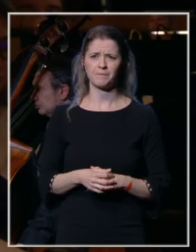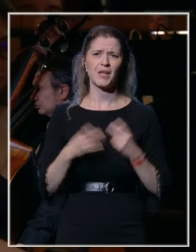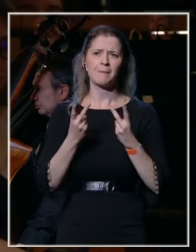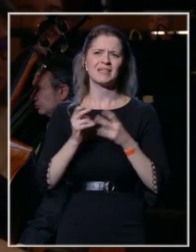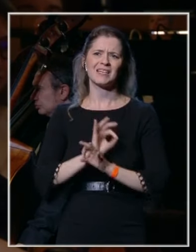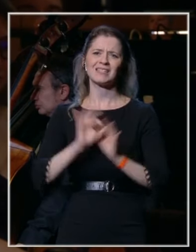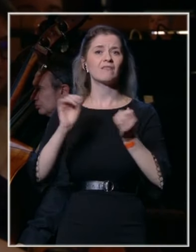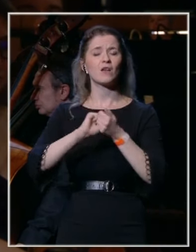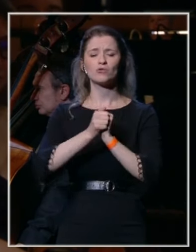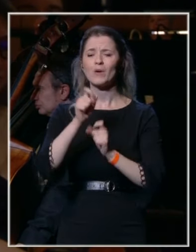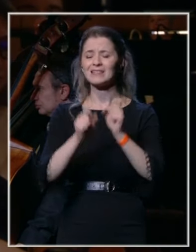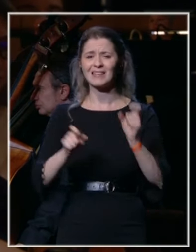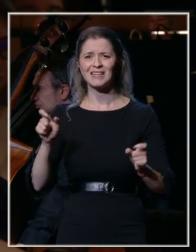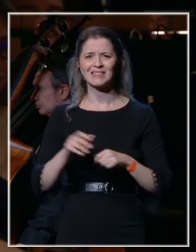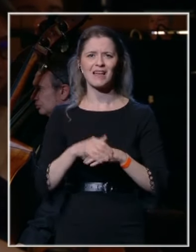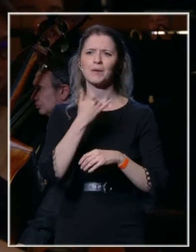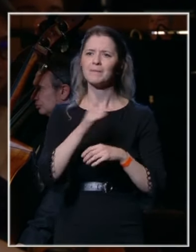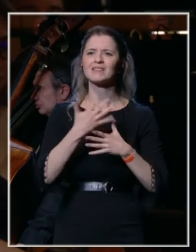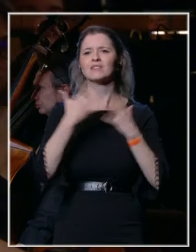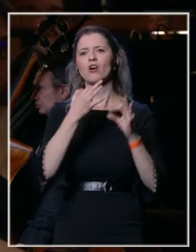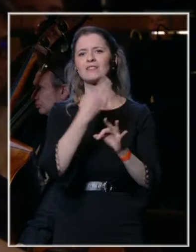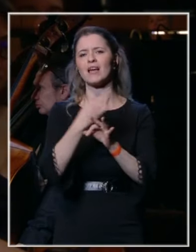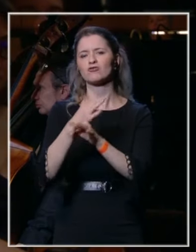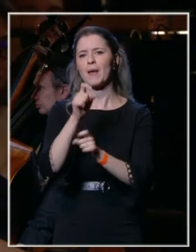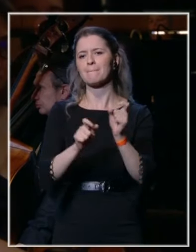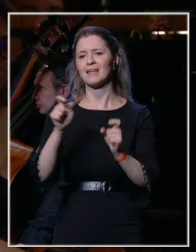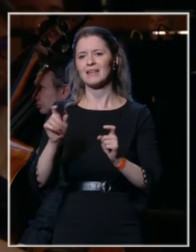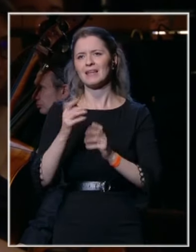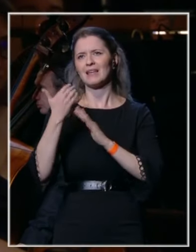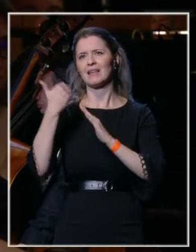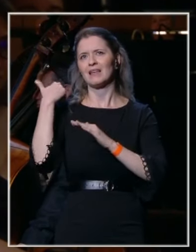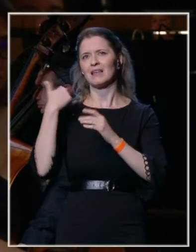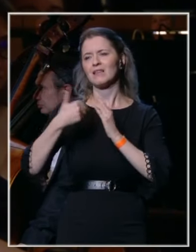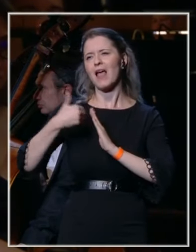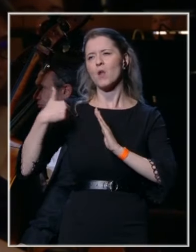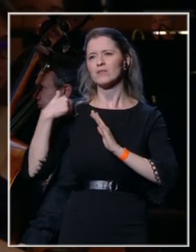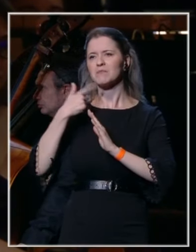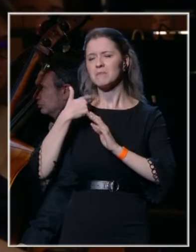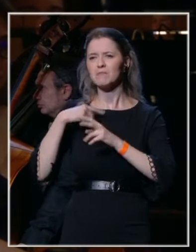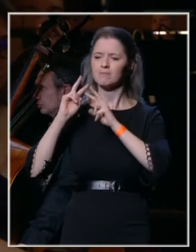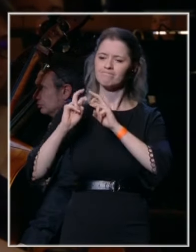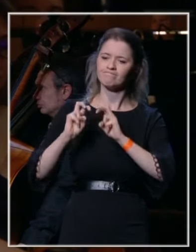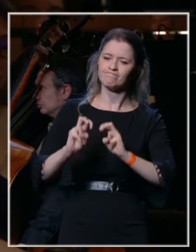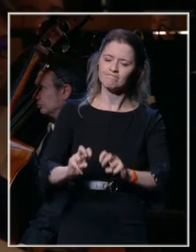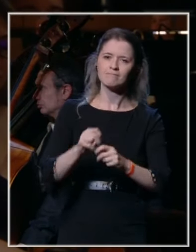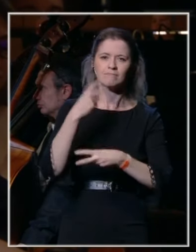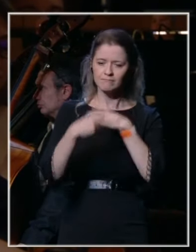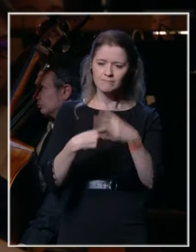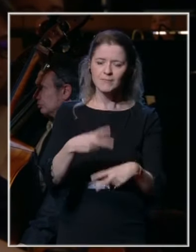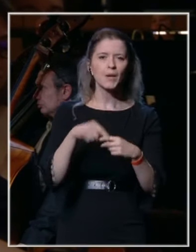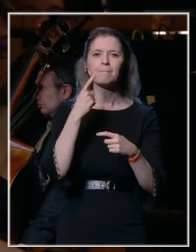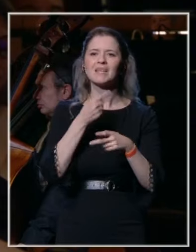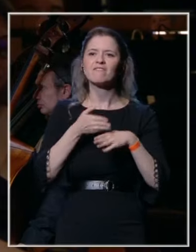kiváló történészeink minden nagy eseményünknek keresik az előzményeit, szakszerűen vizsgálják, hogy mi